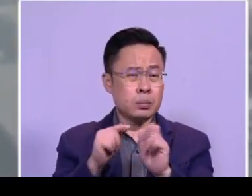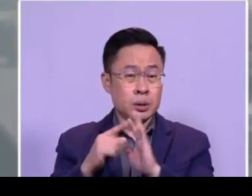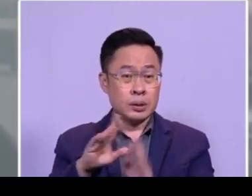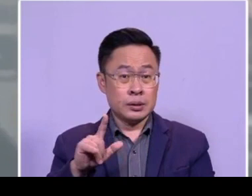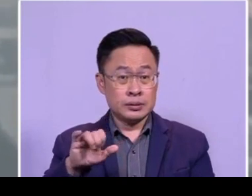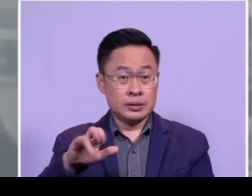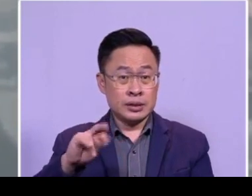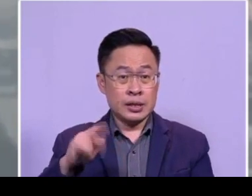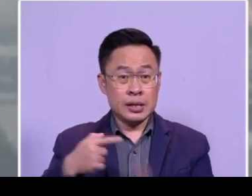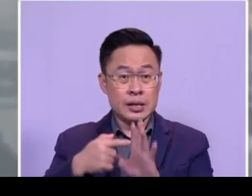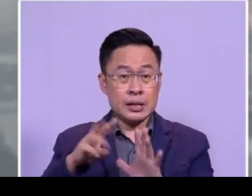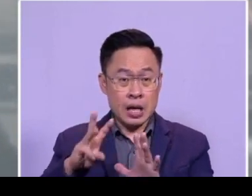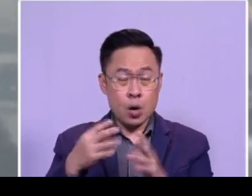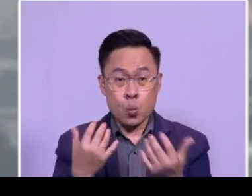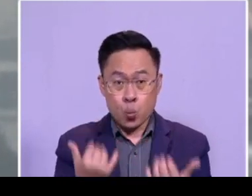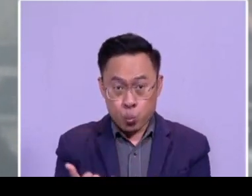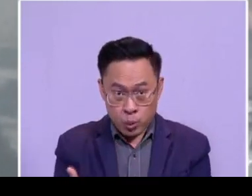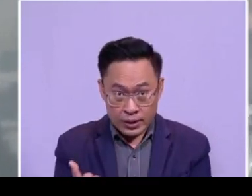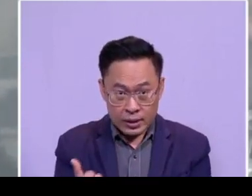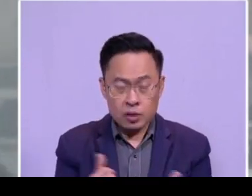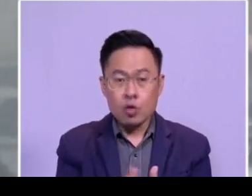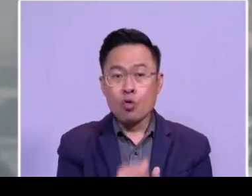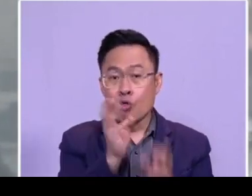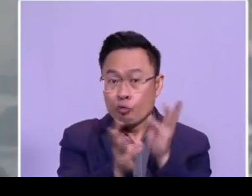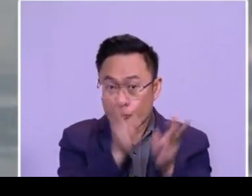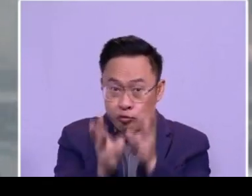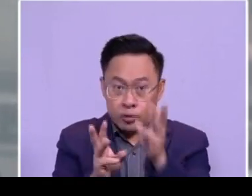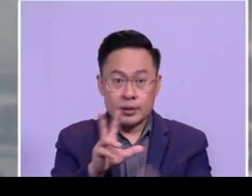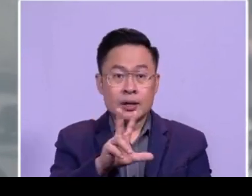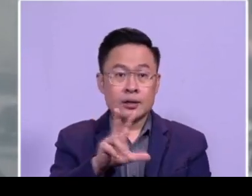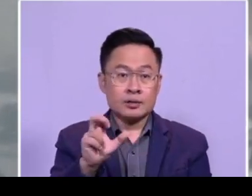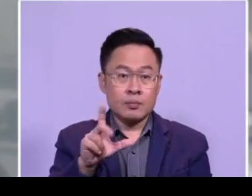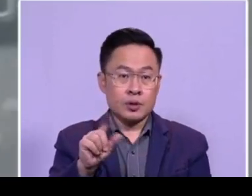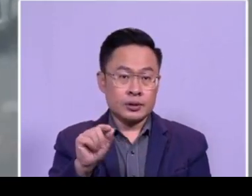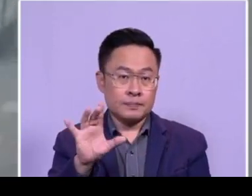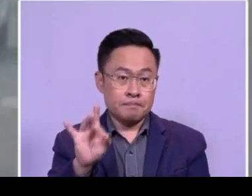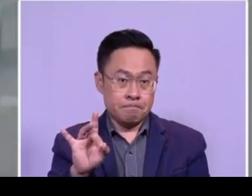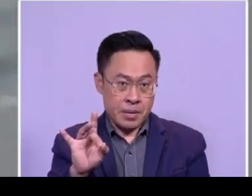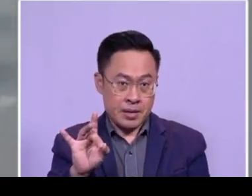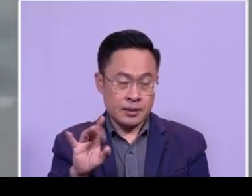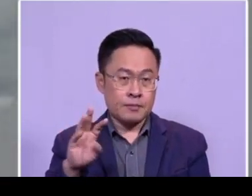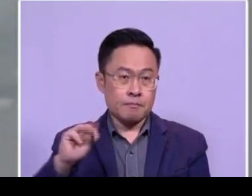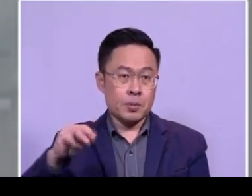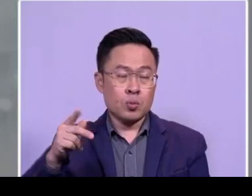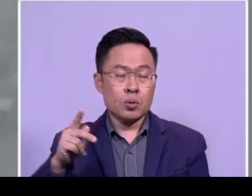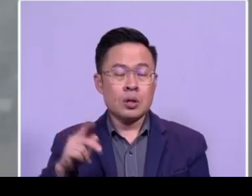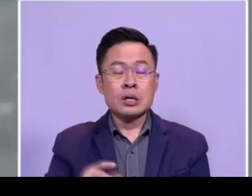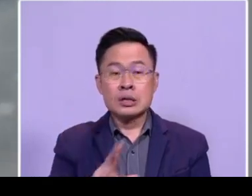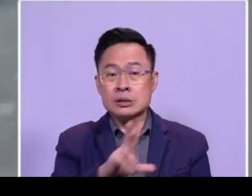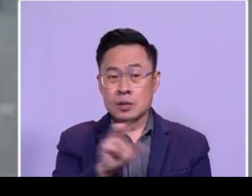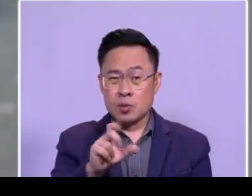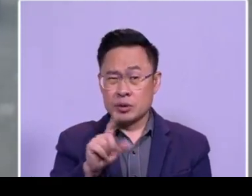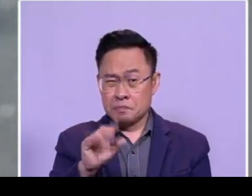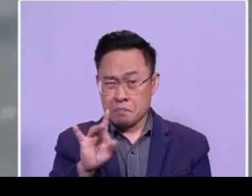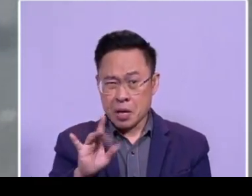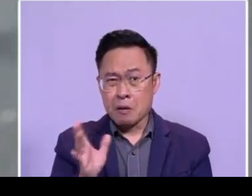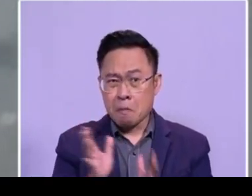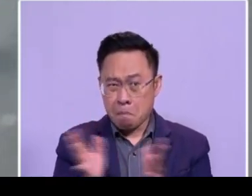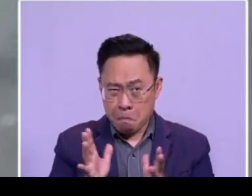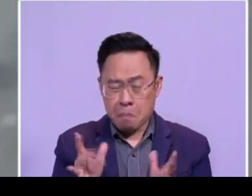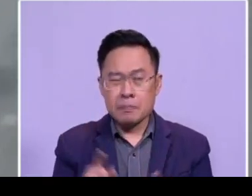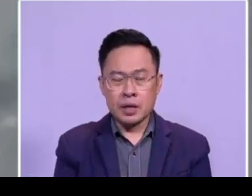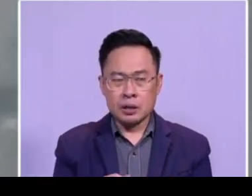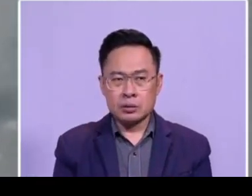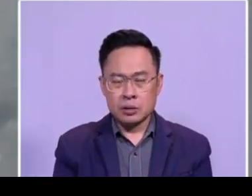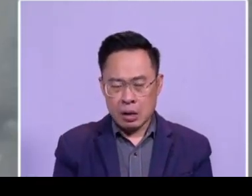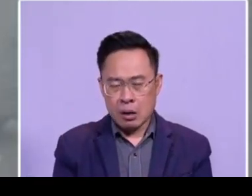ตลอดเนี่ยนะคะวันนี้เนี่ยวัดได้สูงถึง328ไมโครกรัมต่อลูกบาศก์เมตรอันนี้เป็นค่าเฉลี่ย24ชั่วโมงนะคะไปดูแบบร